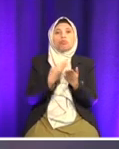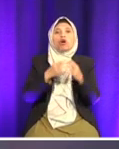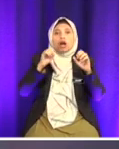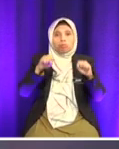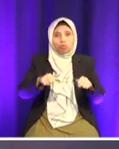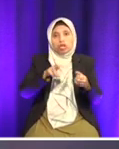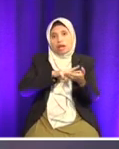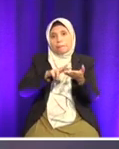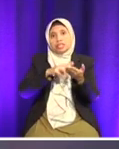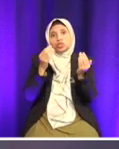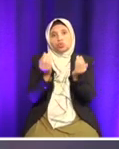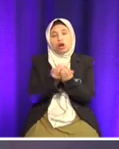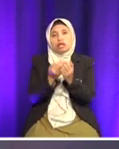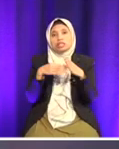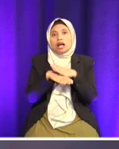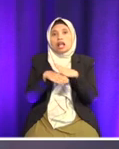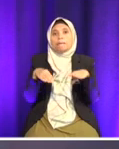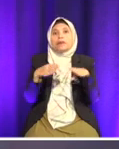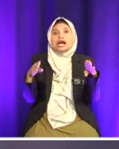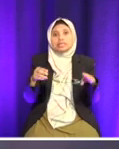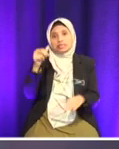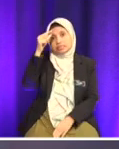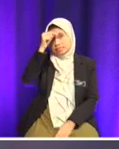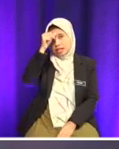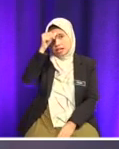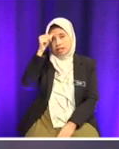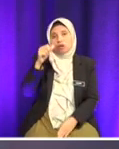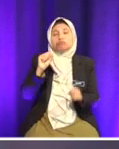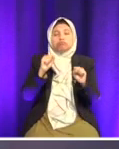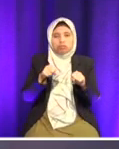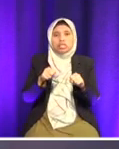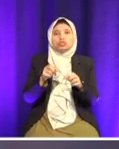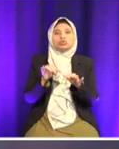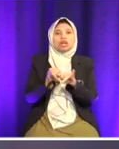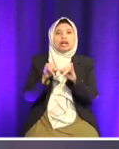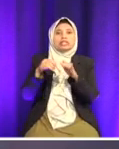dalam bahasa Arab tapi kalau tak ingat bahasa Arab boleh juga bahasa Arab